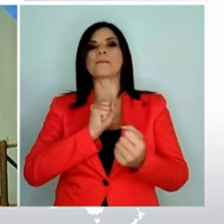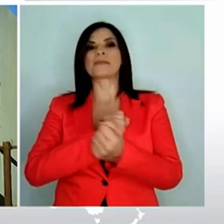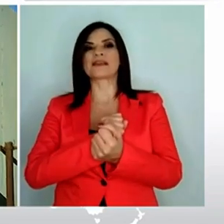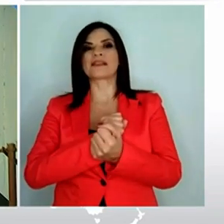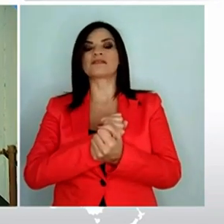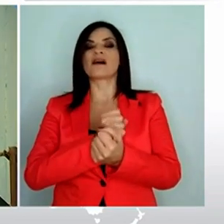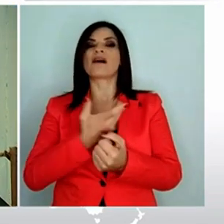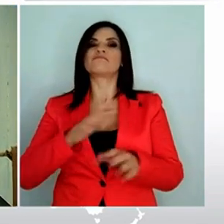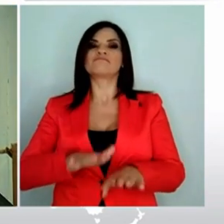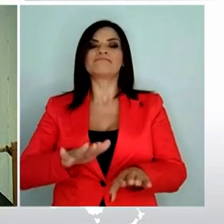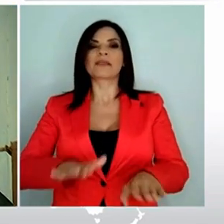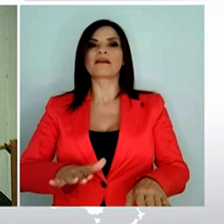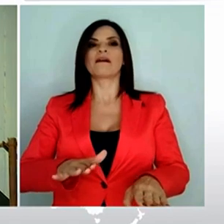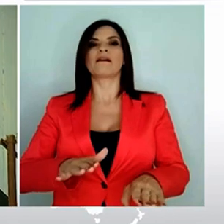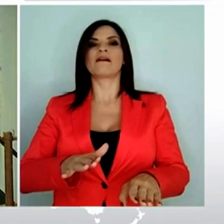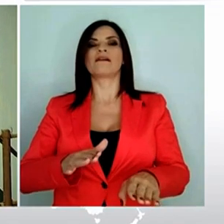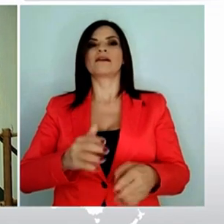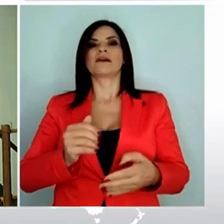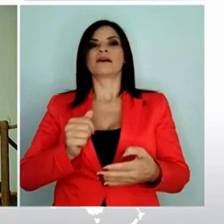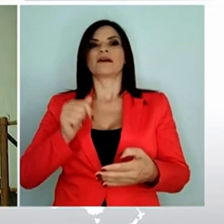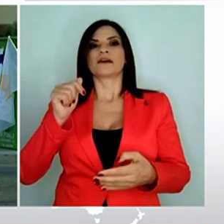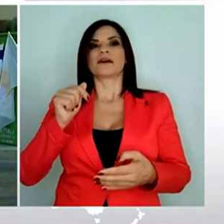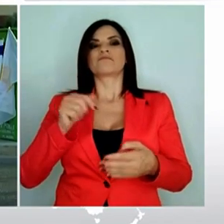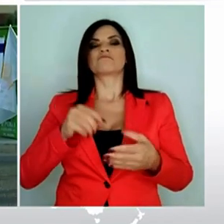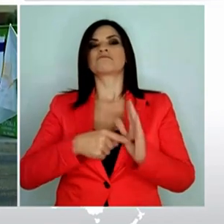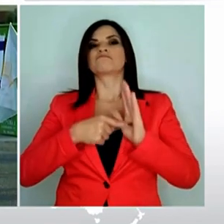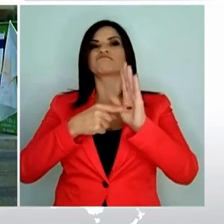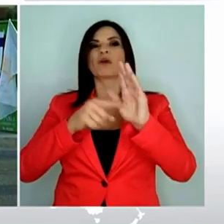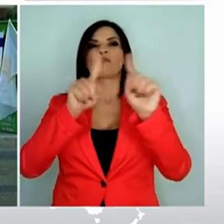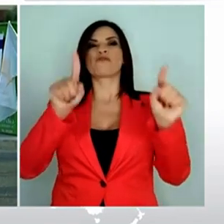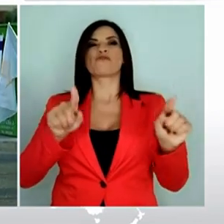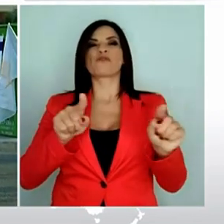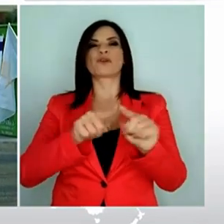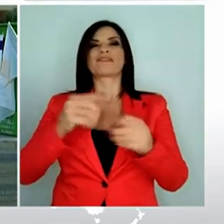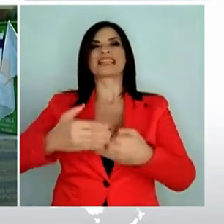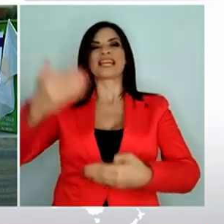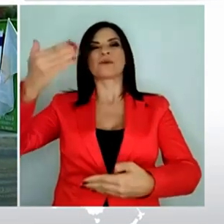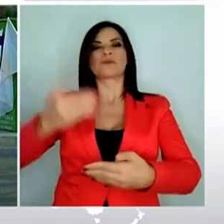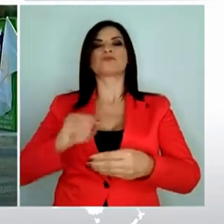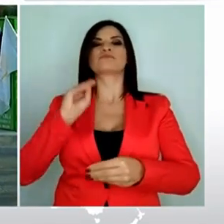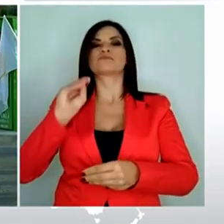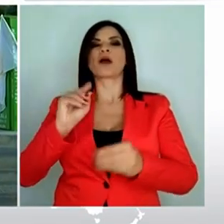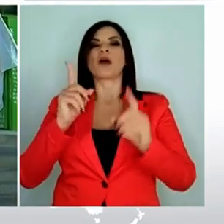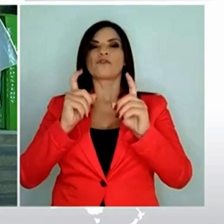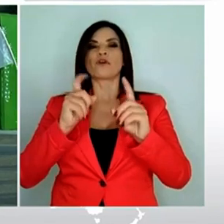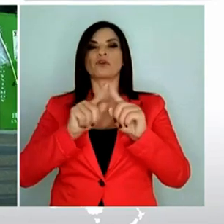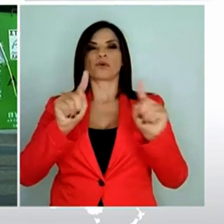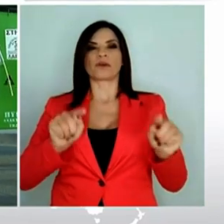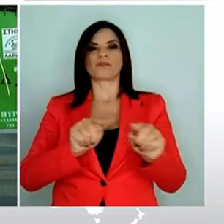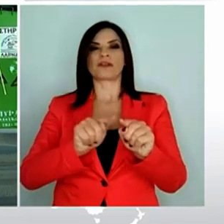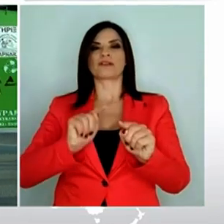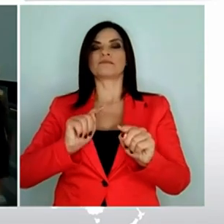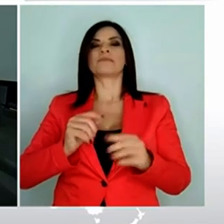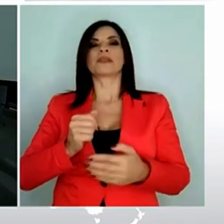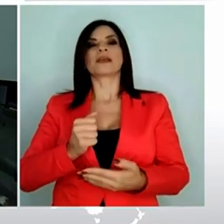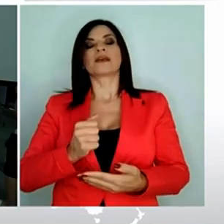ανήλικα παιδιά. Έχουν αναρτηθεί σε τείχους φωτογραφίες και ονόματα των απαχθέντων από την Χαμάς. Ωστόσο,